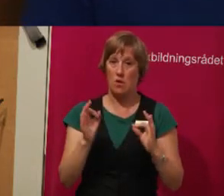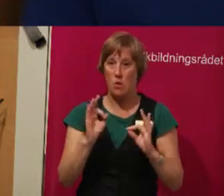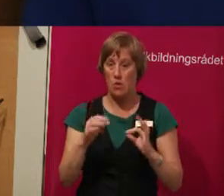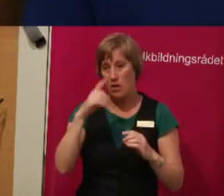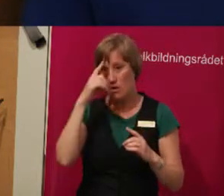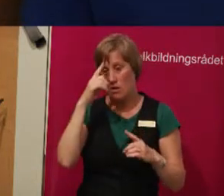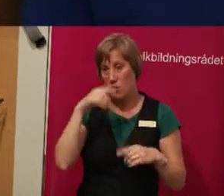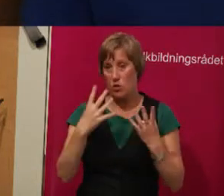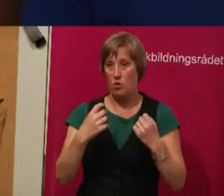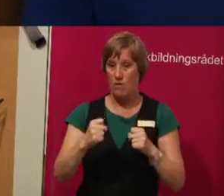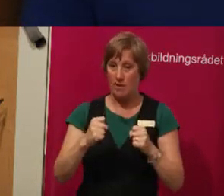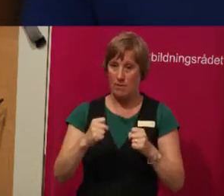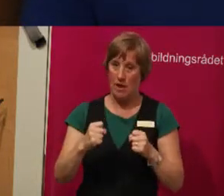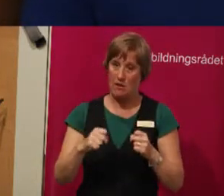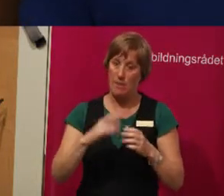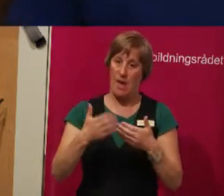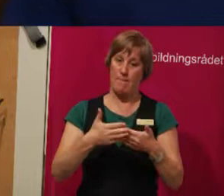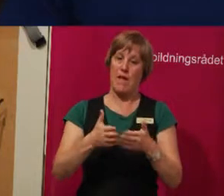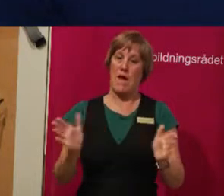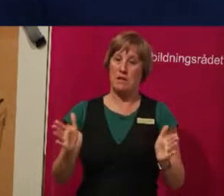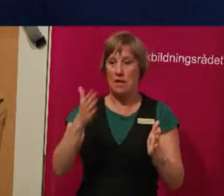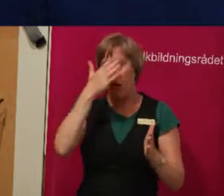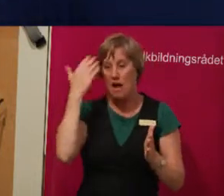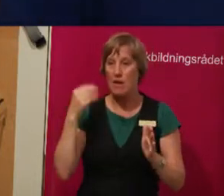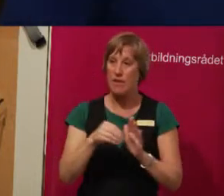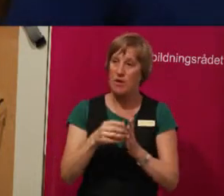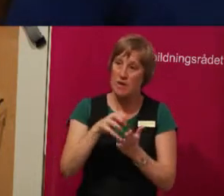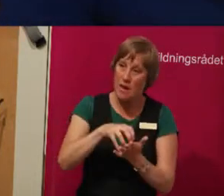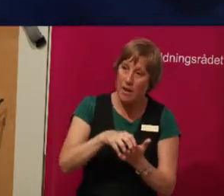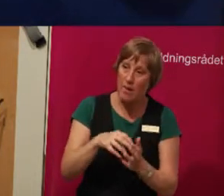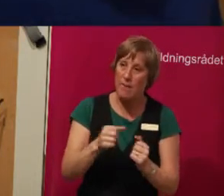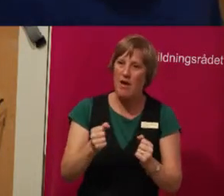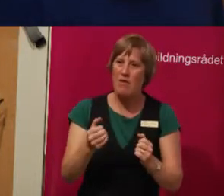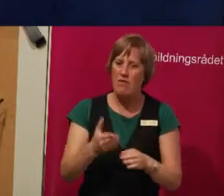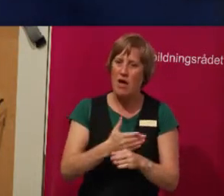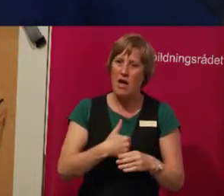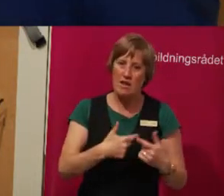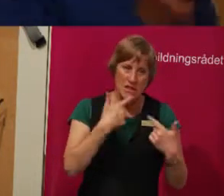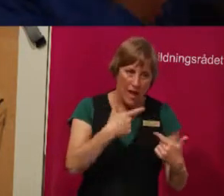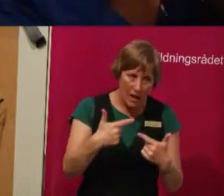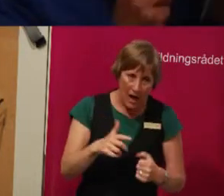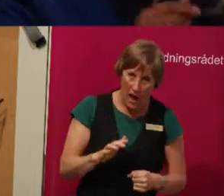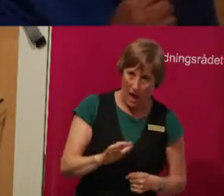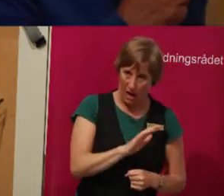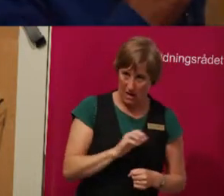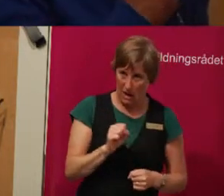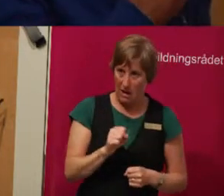kan ge i samhället. Men innan jag lämnar över och tackar er så vill jag ändå säga att det